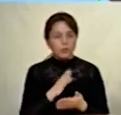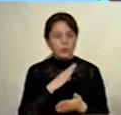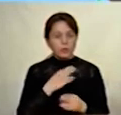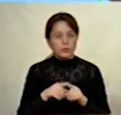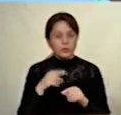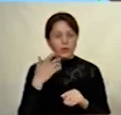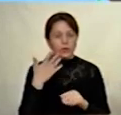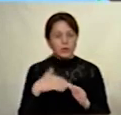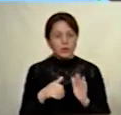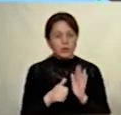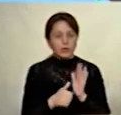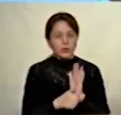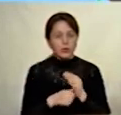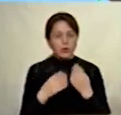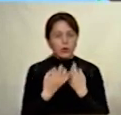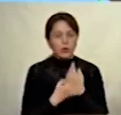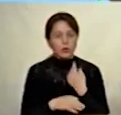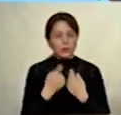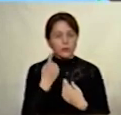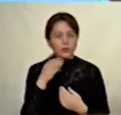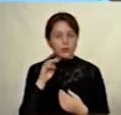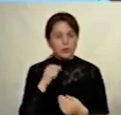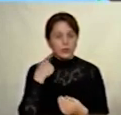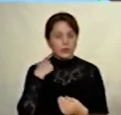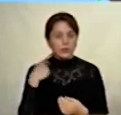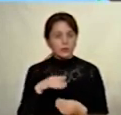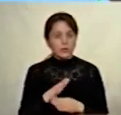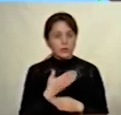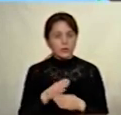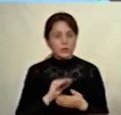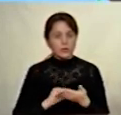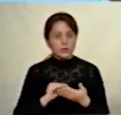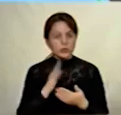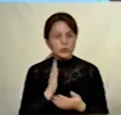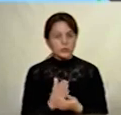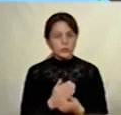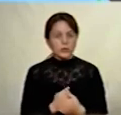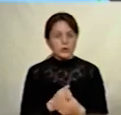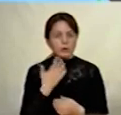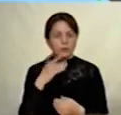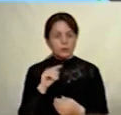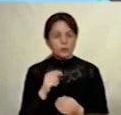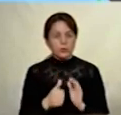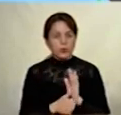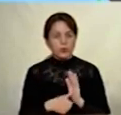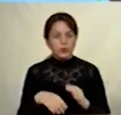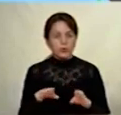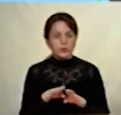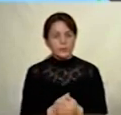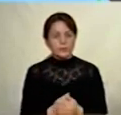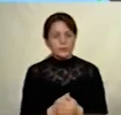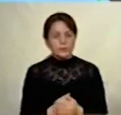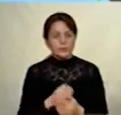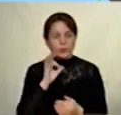ham 56 ni orqa tomonidan bitta raqamni ajratib yozamiz. 5,6 ga teng bo'ldi.